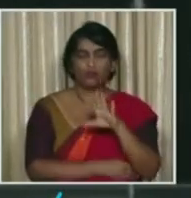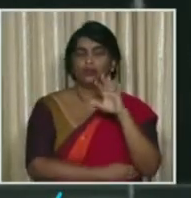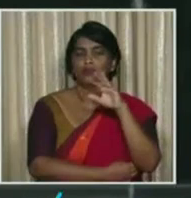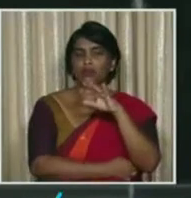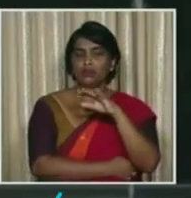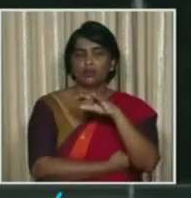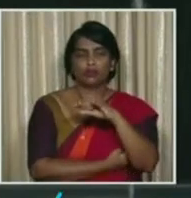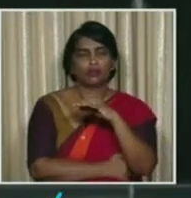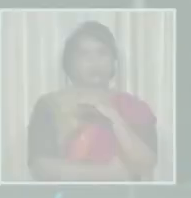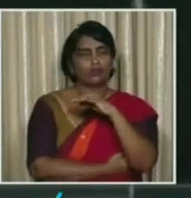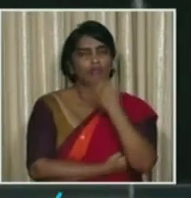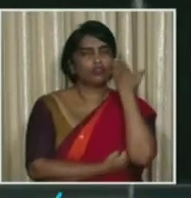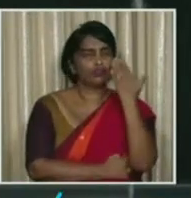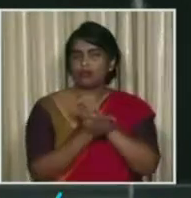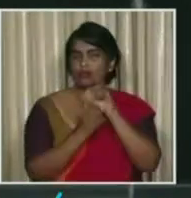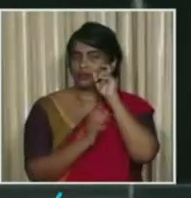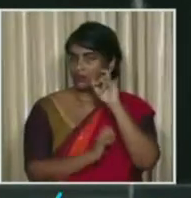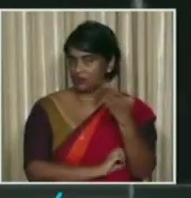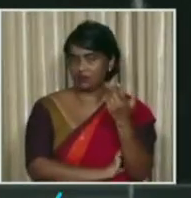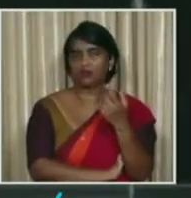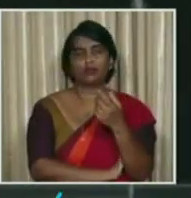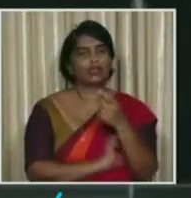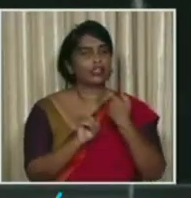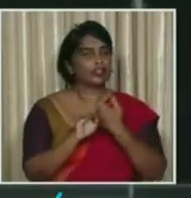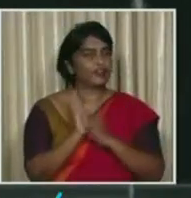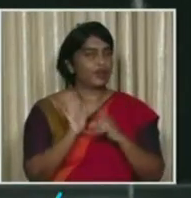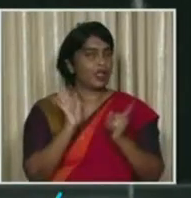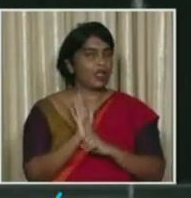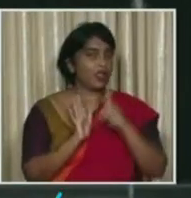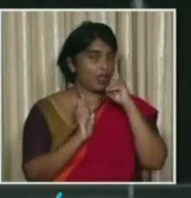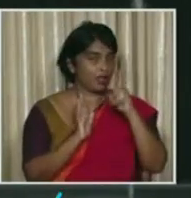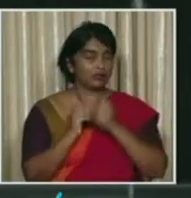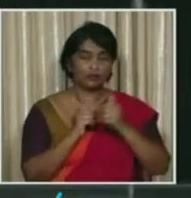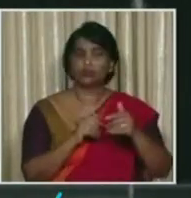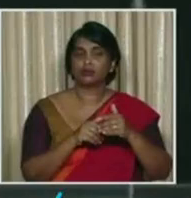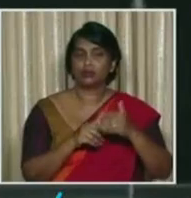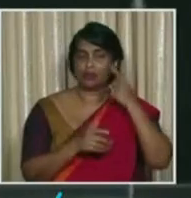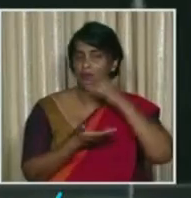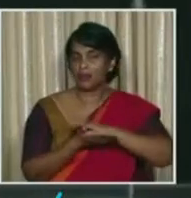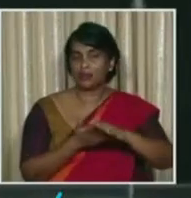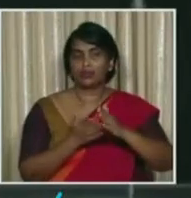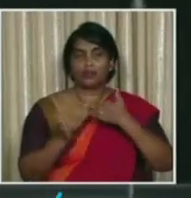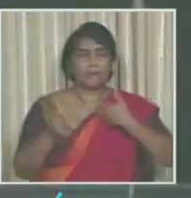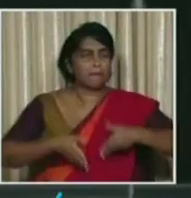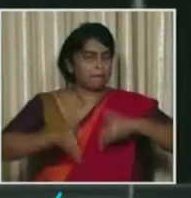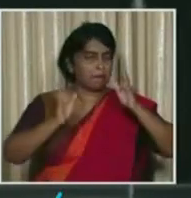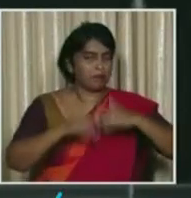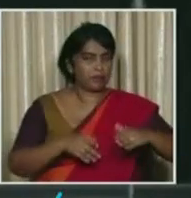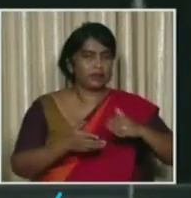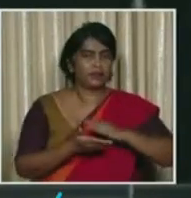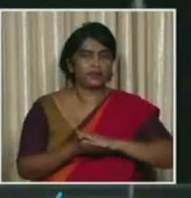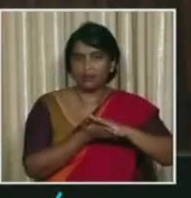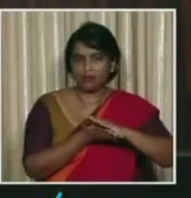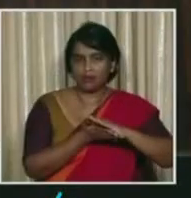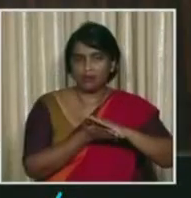අපි මේ නඩත්තු කිරීමක් දකින්නේ නැහැ. ඒ විතරක් නෙමෙයි අර කිලෝමීටර් ලක්ෂ වැඩසටහන කියලා මේ අස්සේ පටන් අරගෙන හතර වටේ පාරවල් අර සීල් කෝට් එක